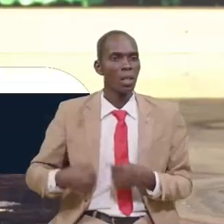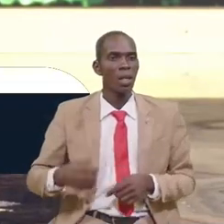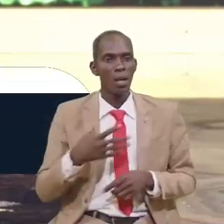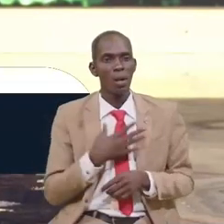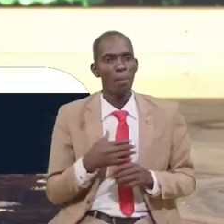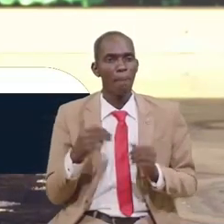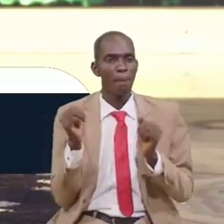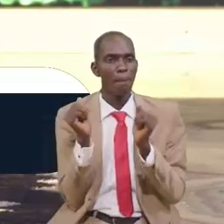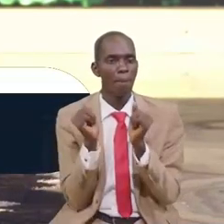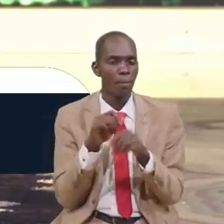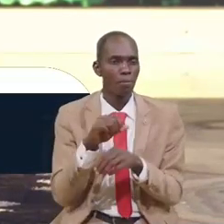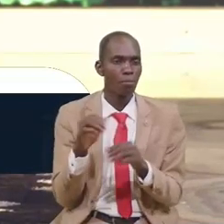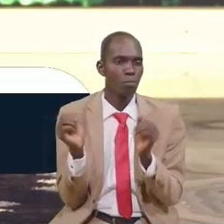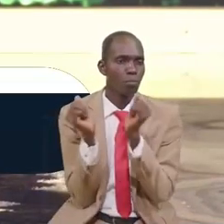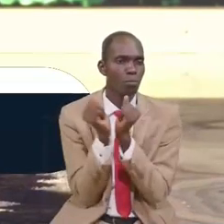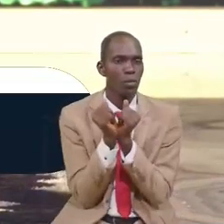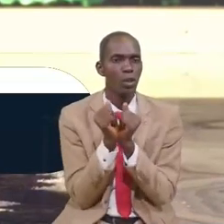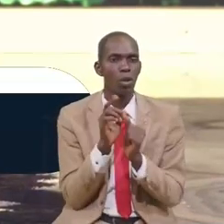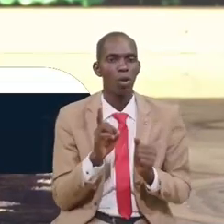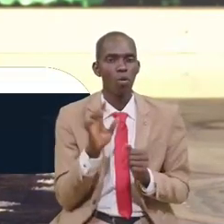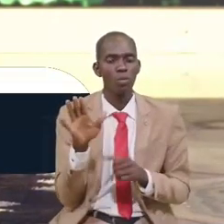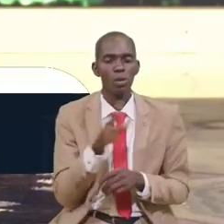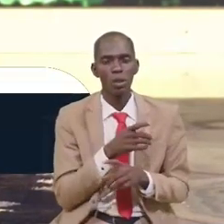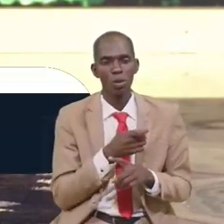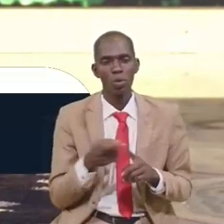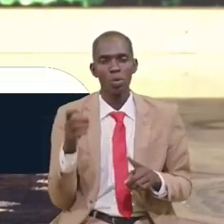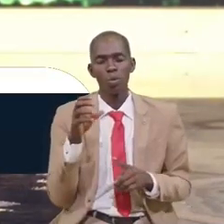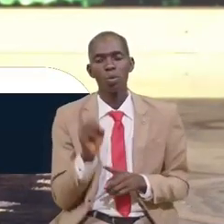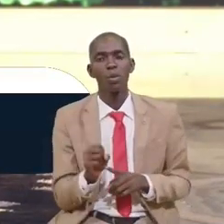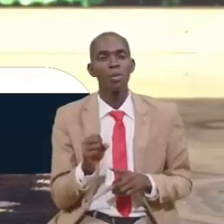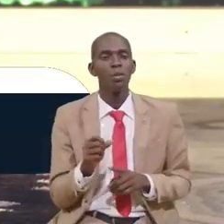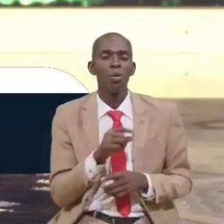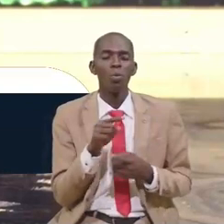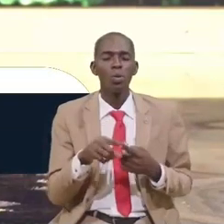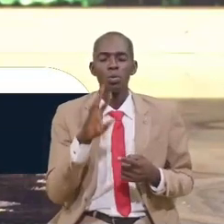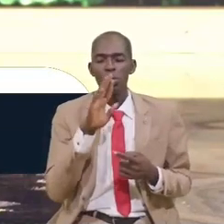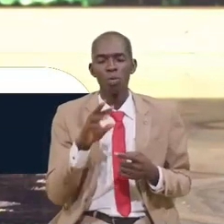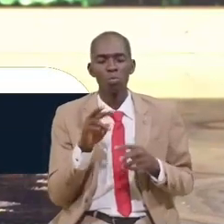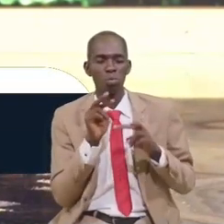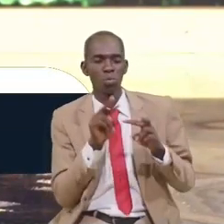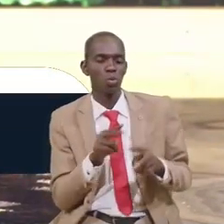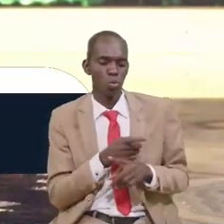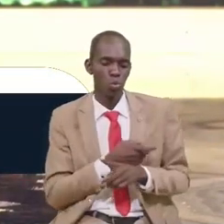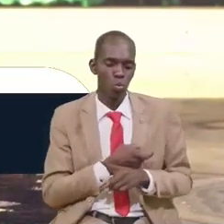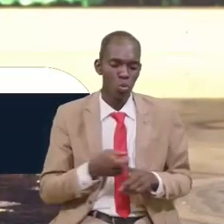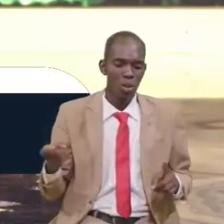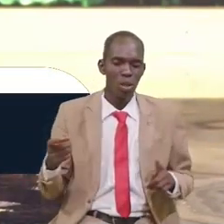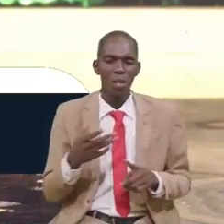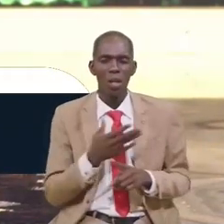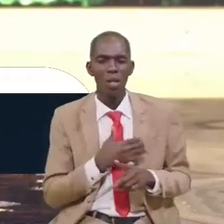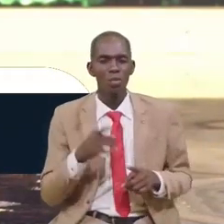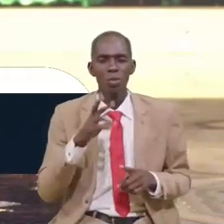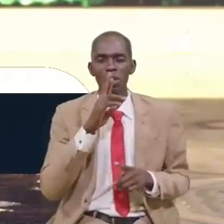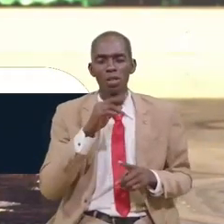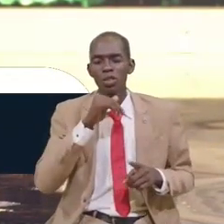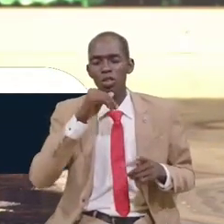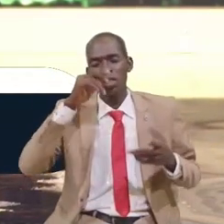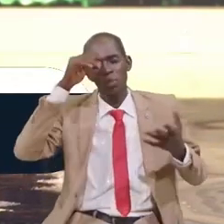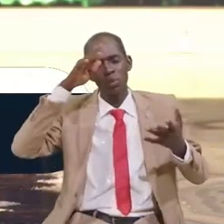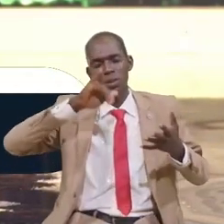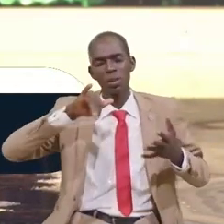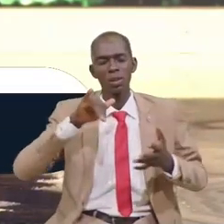Lorsque vous êtes blessé, et c'est comme l'ennemi a jeté, a lancé une flèche contre